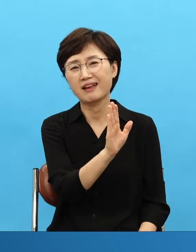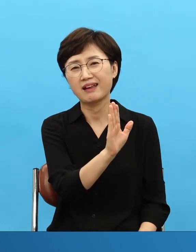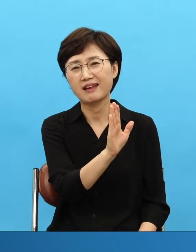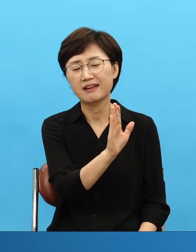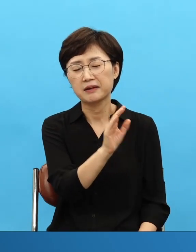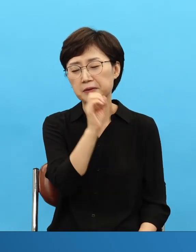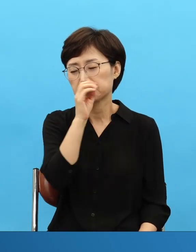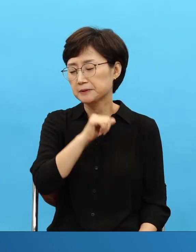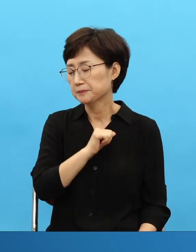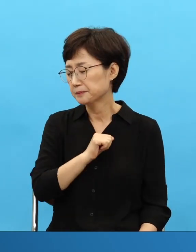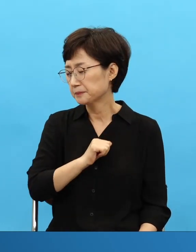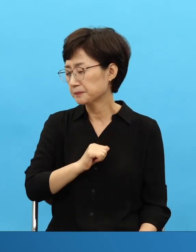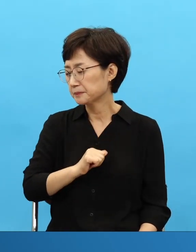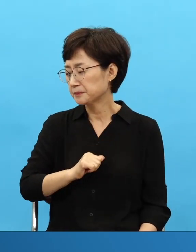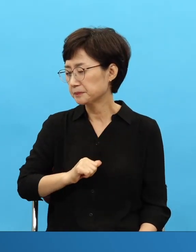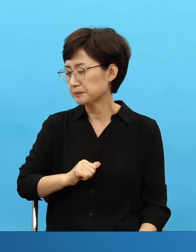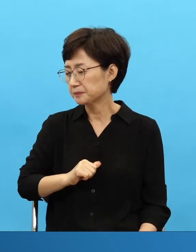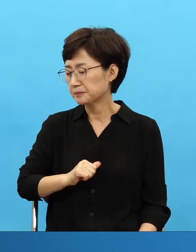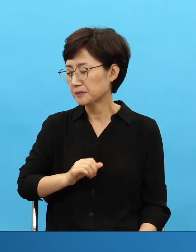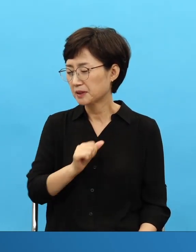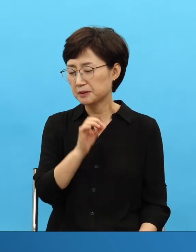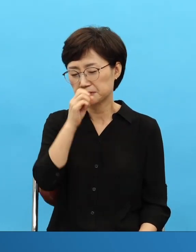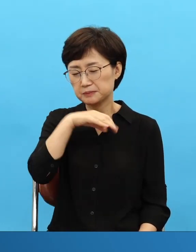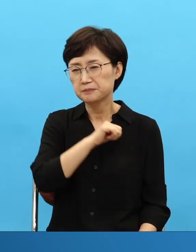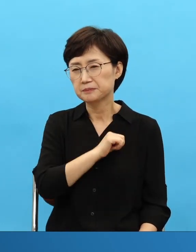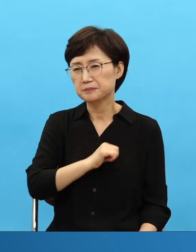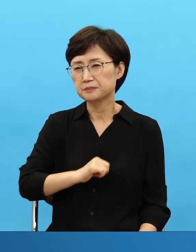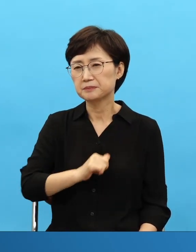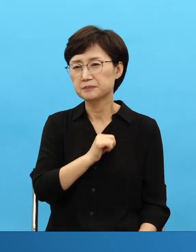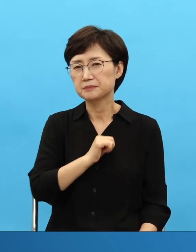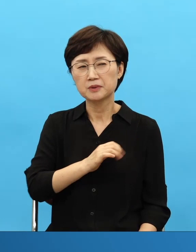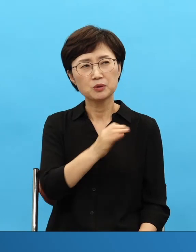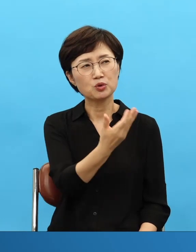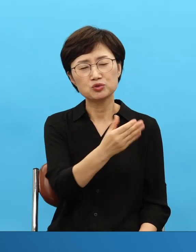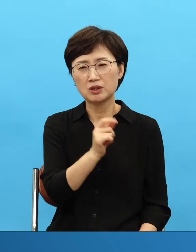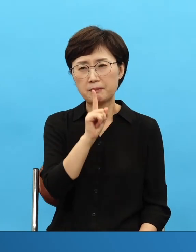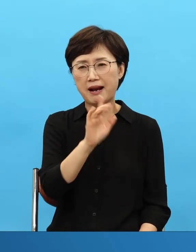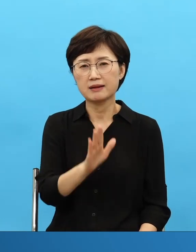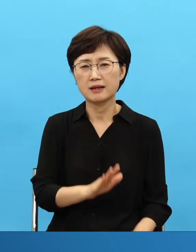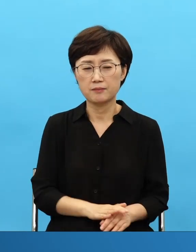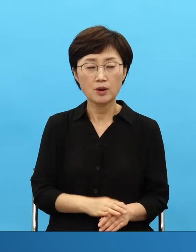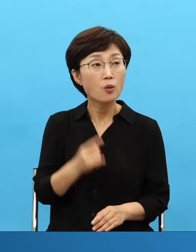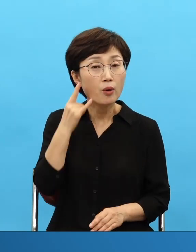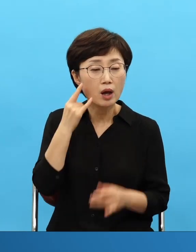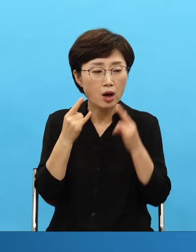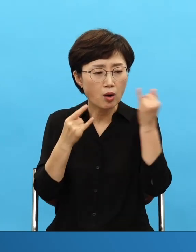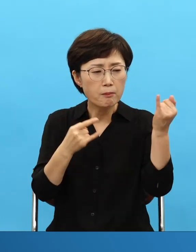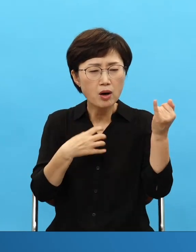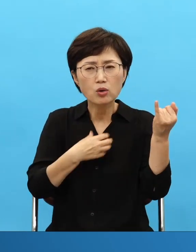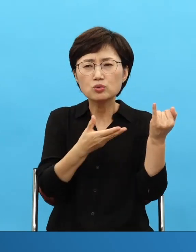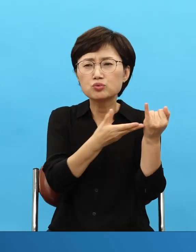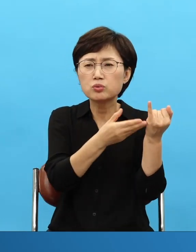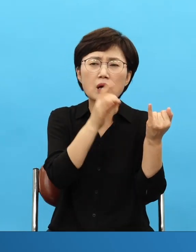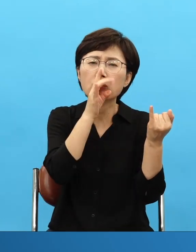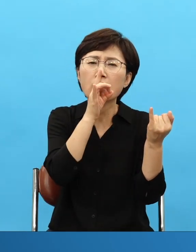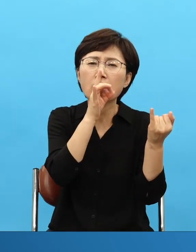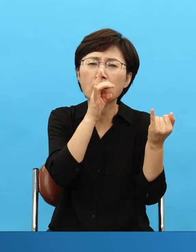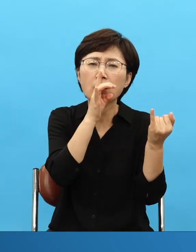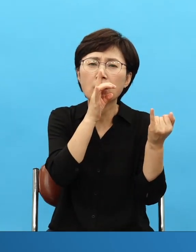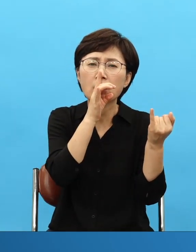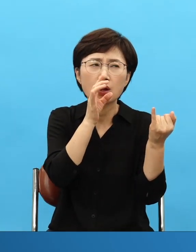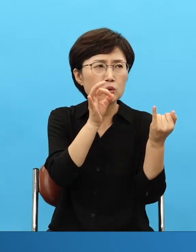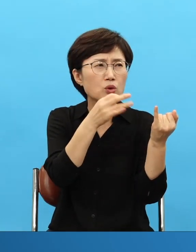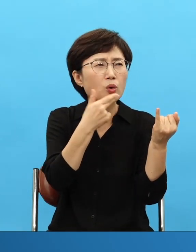I really needed the money, I never asked for it, even when I was young. 우리 어머니 힘들까 봐 Because I thought that it would make things more difficult for my